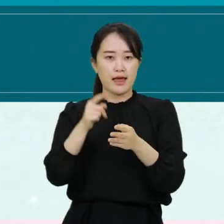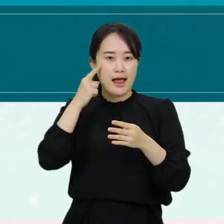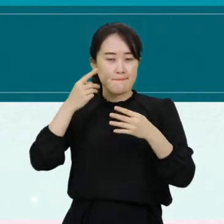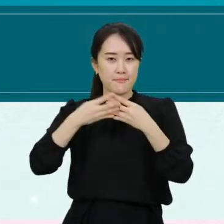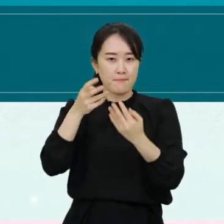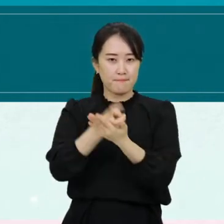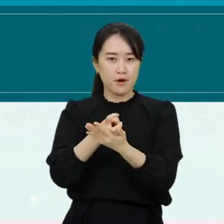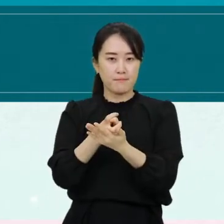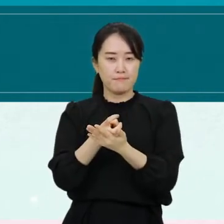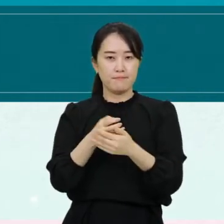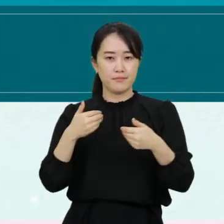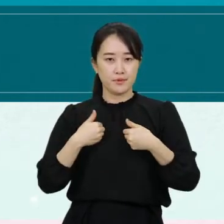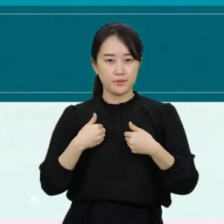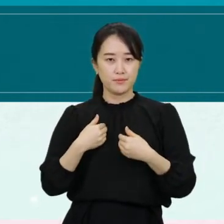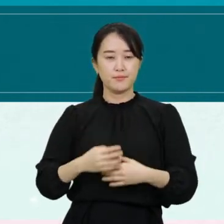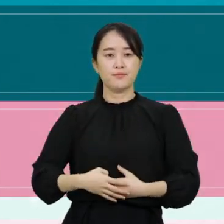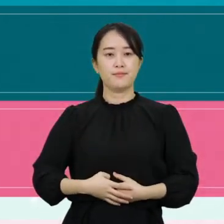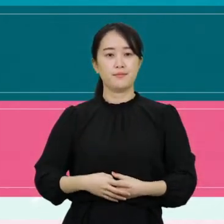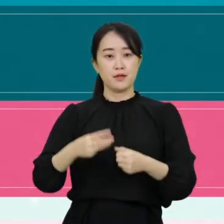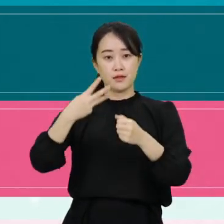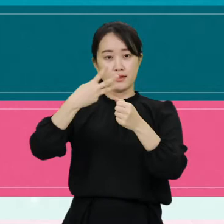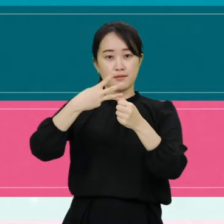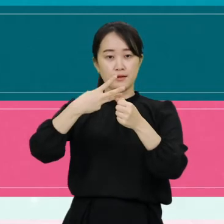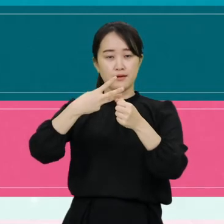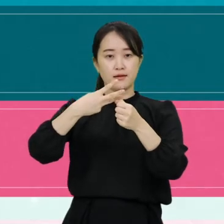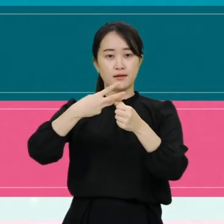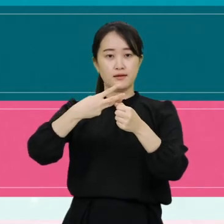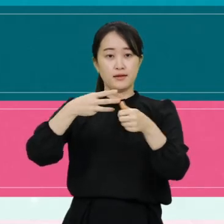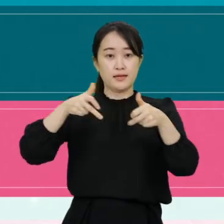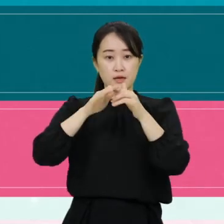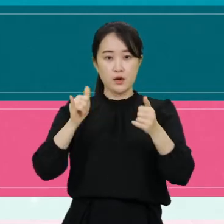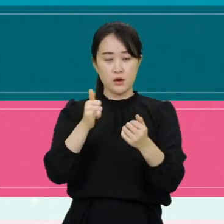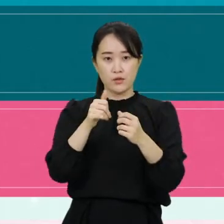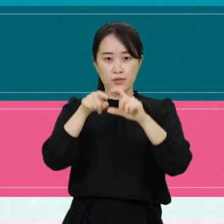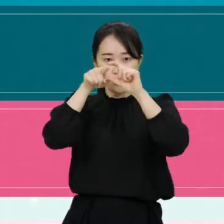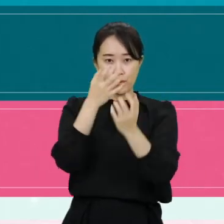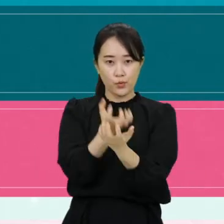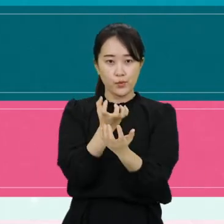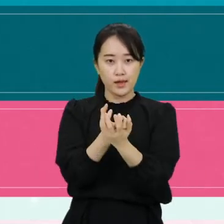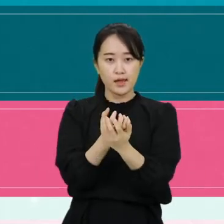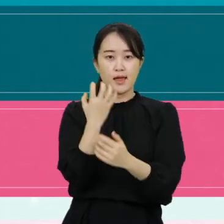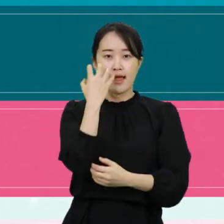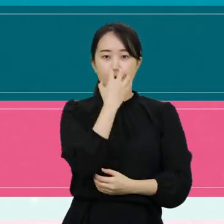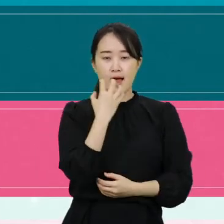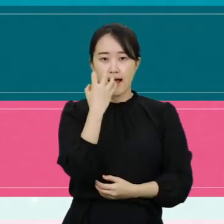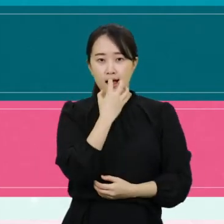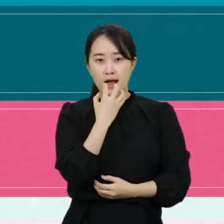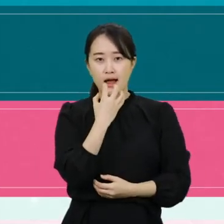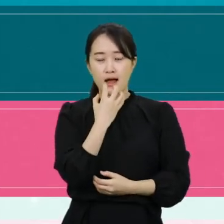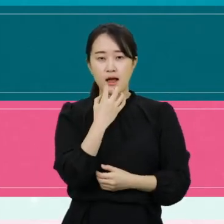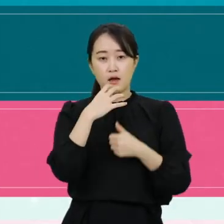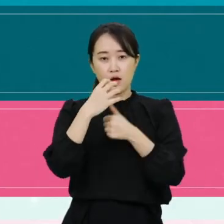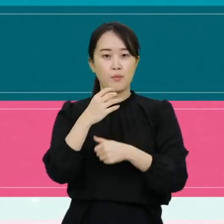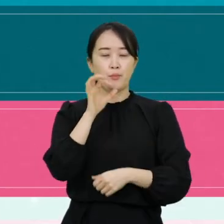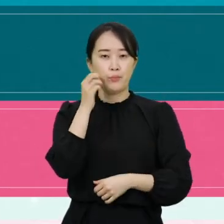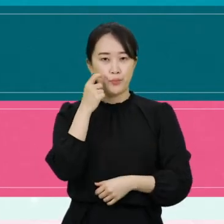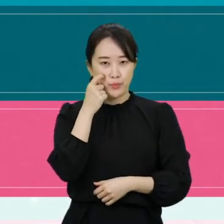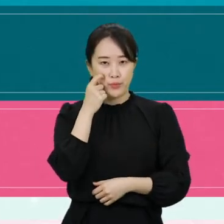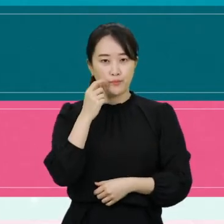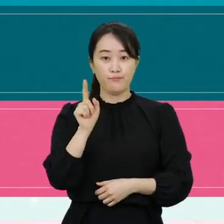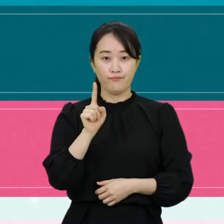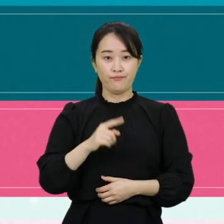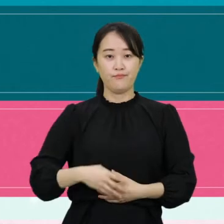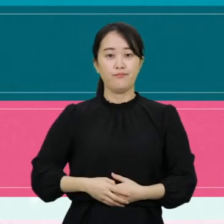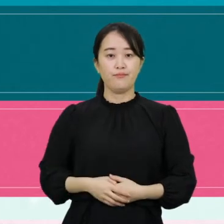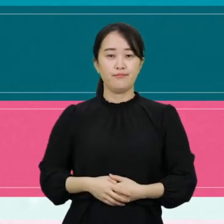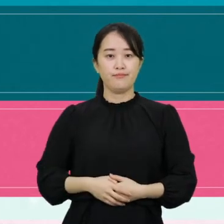합법적인 과정으로 수집해야 한다. 3번, 장애인 관련 통계는 비장애인들은 접근할 수 없다.